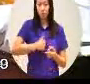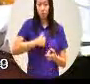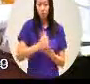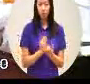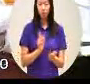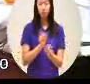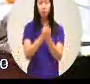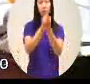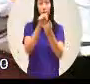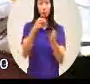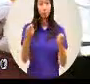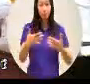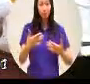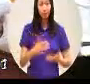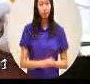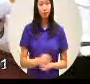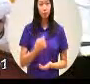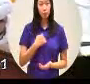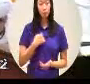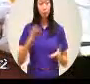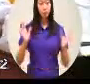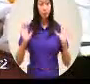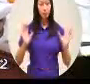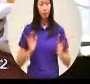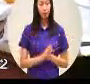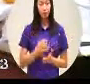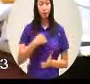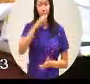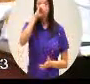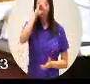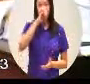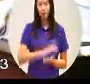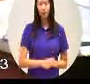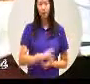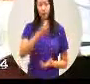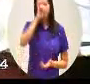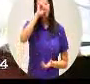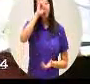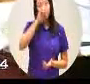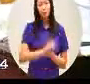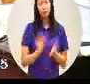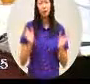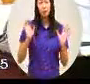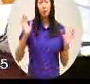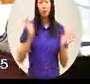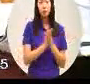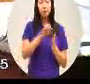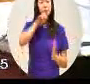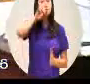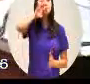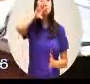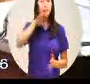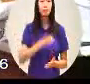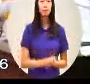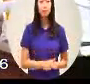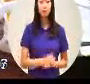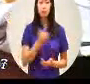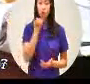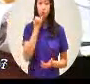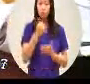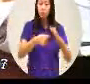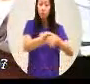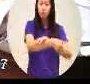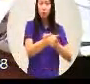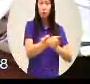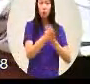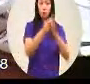到的问题啊。就是我的囡仔我希望望子成龙望女成凤你个荣誉感嘛好齁、哦。我希望他去读雄中雄